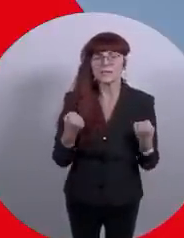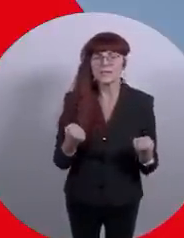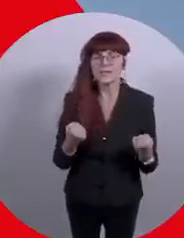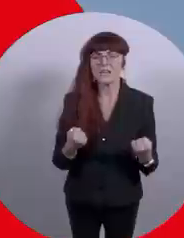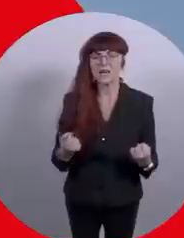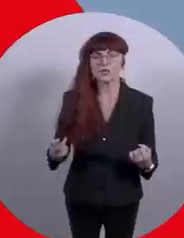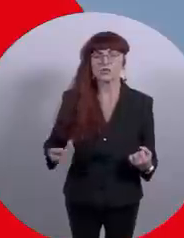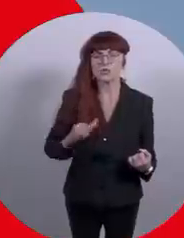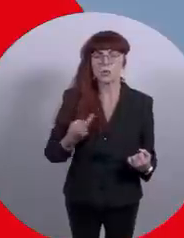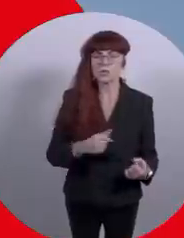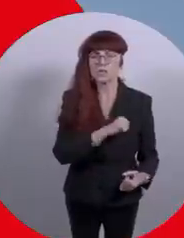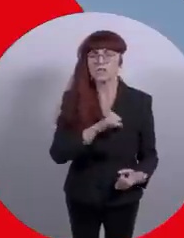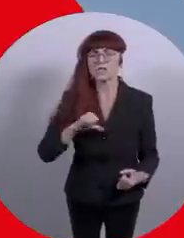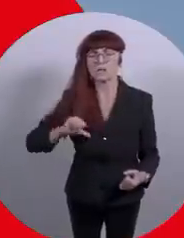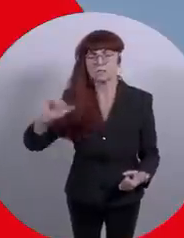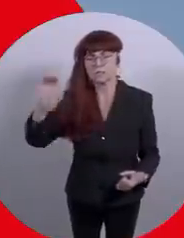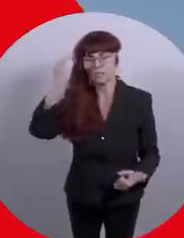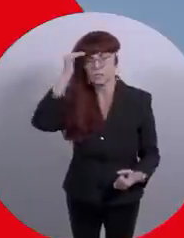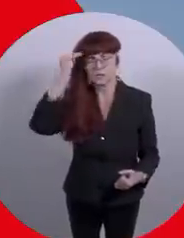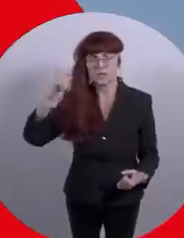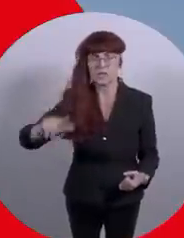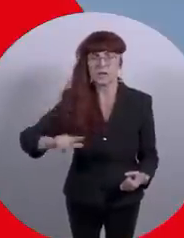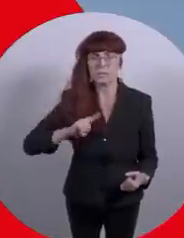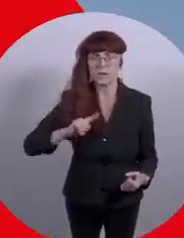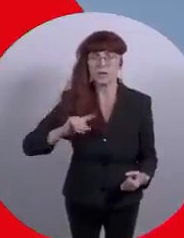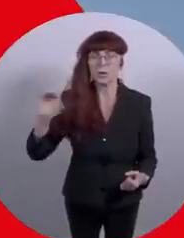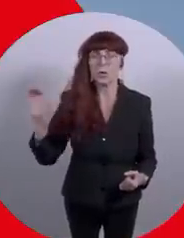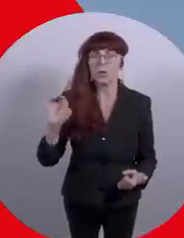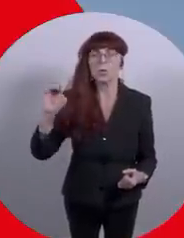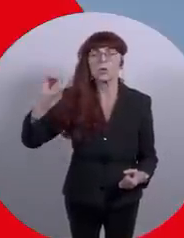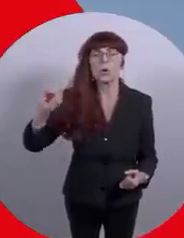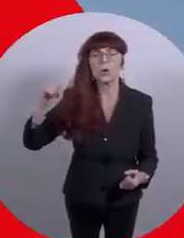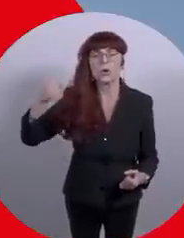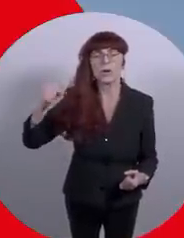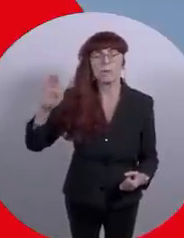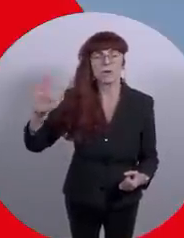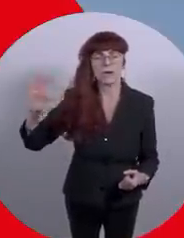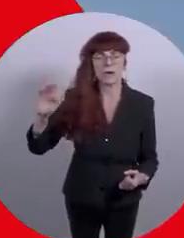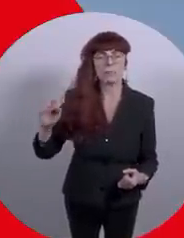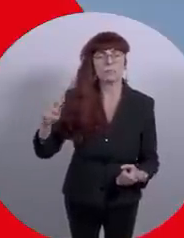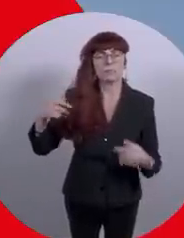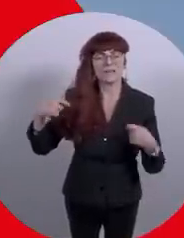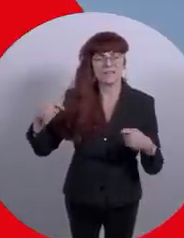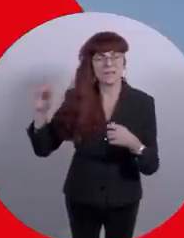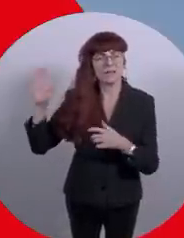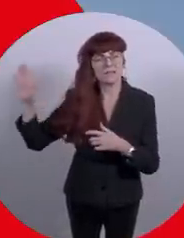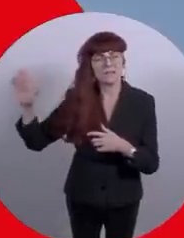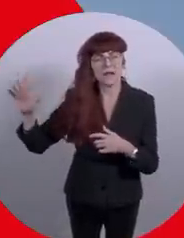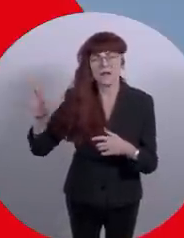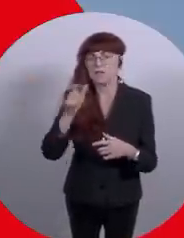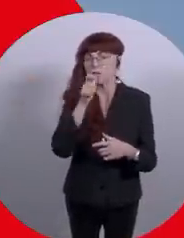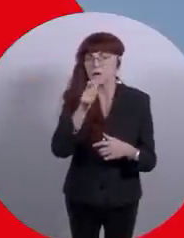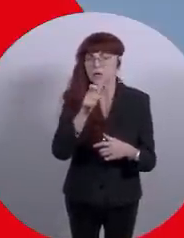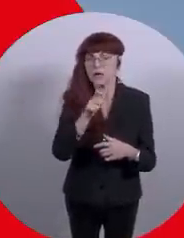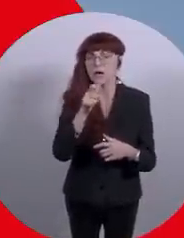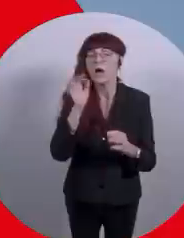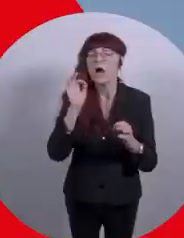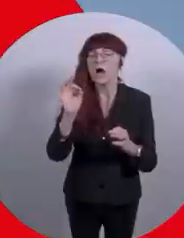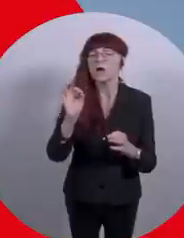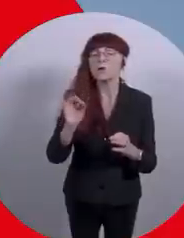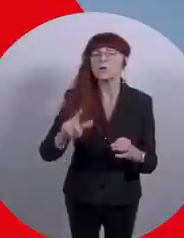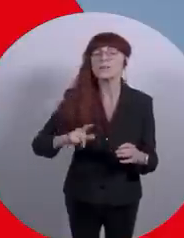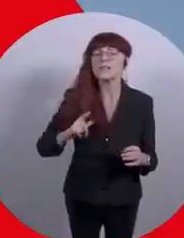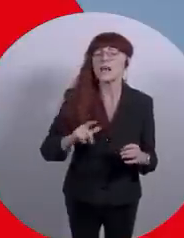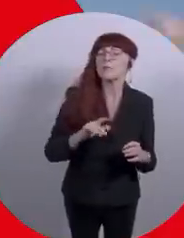selbstbewusstes leben oder um es um den Worten unser öbb-präsidenten zu sagen es geht um ein gutes Leben für uns alle liebe